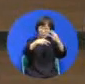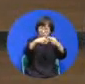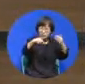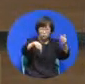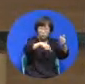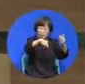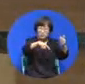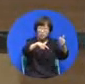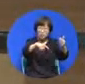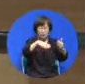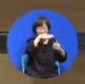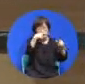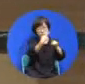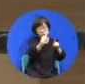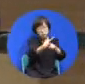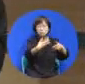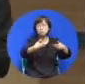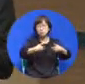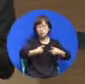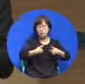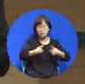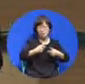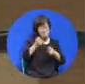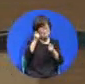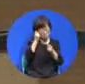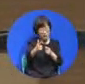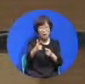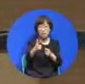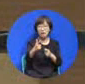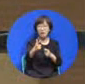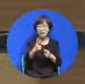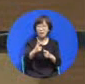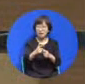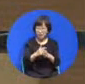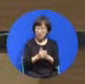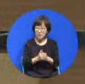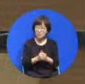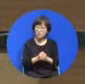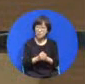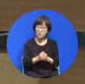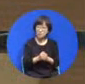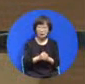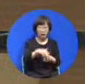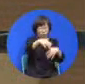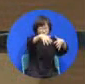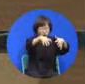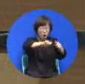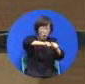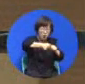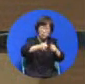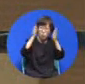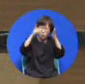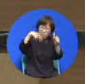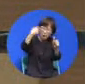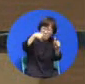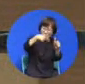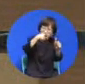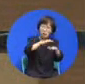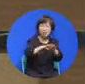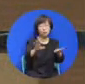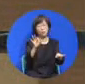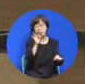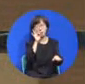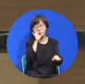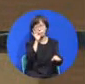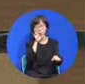굉장히 많아요. In our church, there are many remnants, many kids who have who need healing,